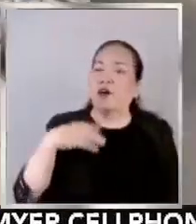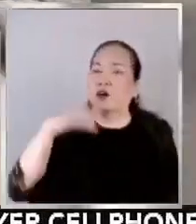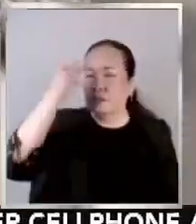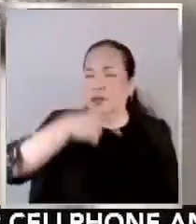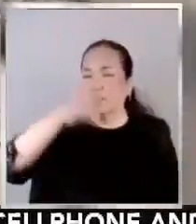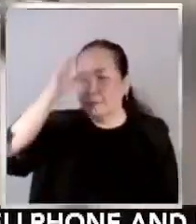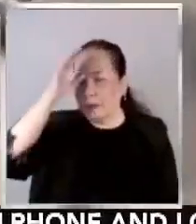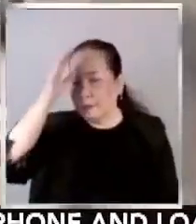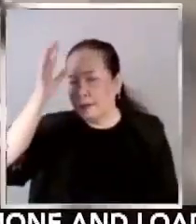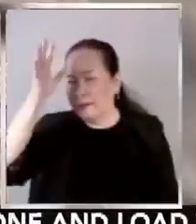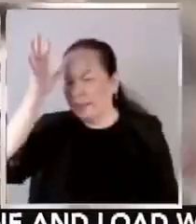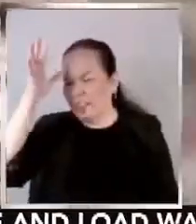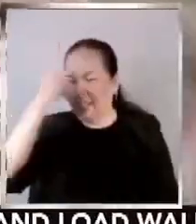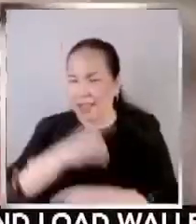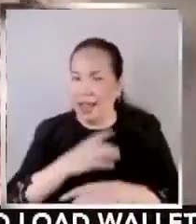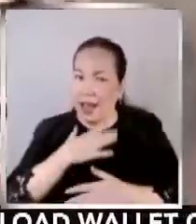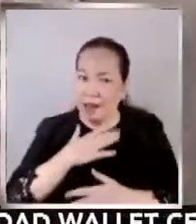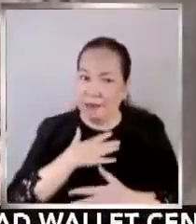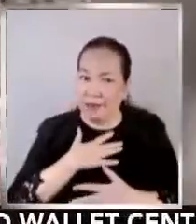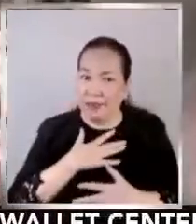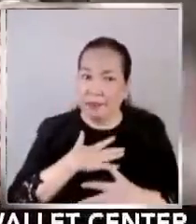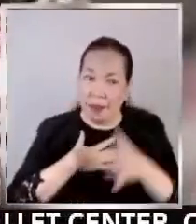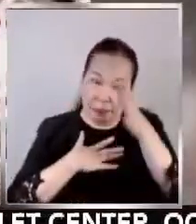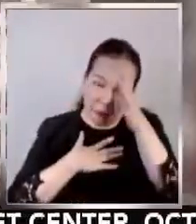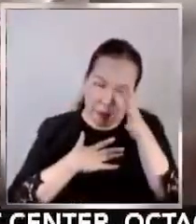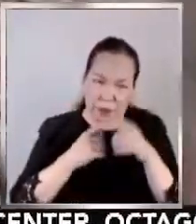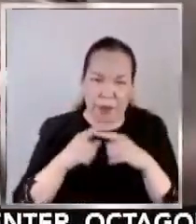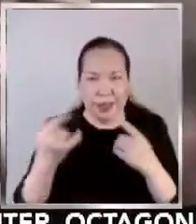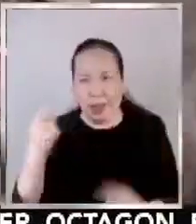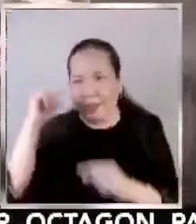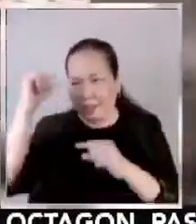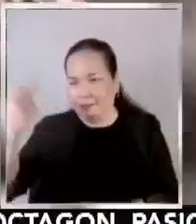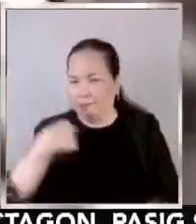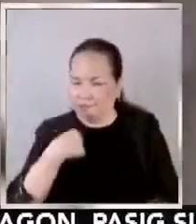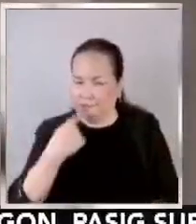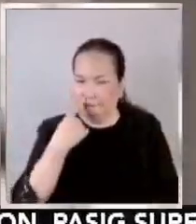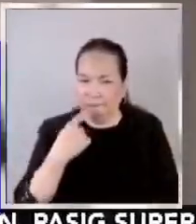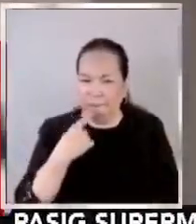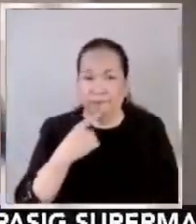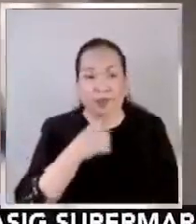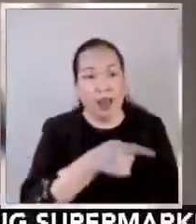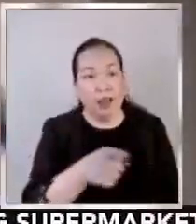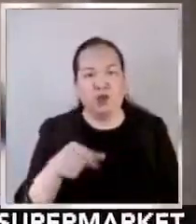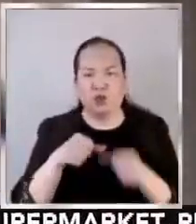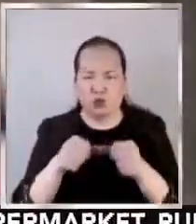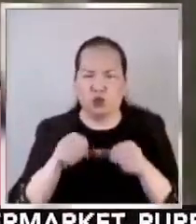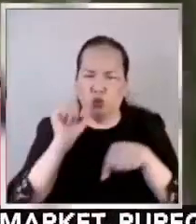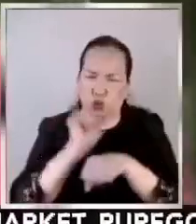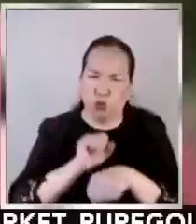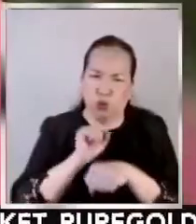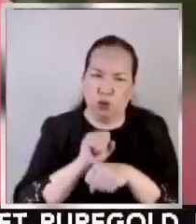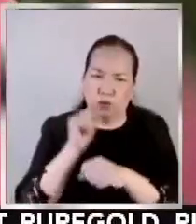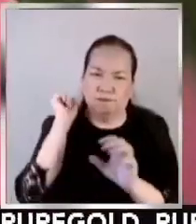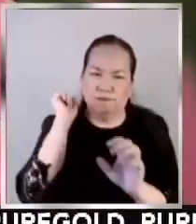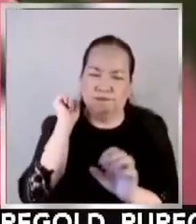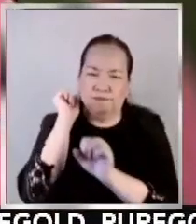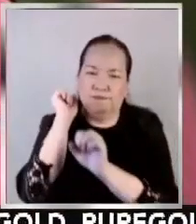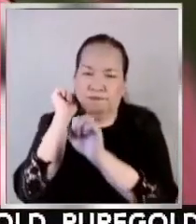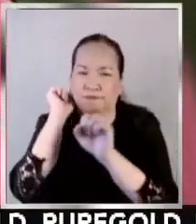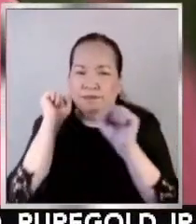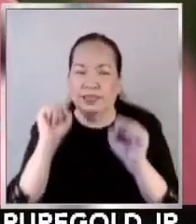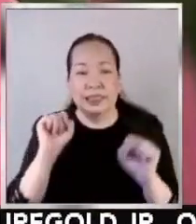kaya. Meron ding mga tatay na tuloy sa pagkayod tulad ng magtatahong si Billy. Okay lang sa akin ha. Sanay naman ako